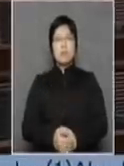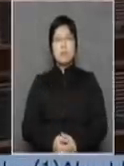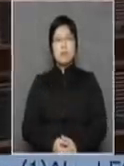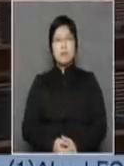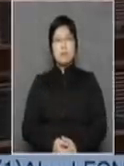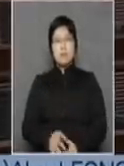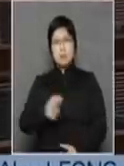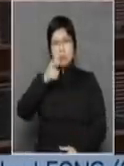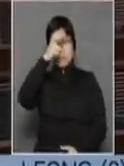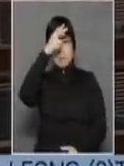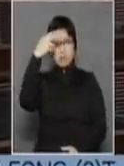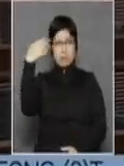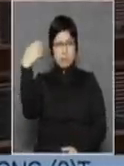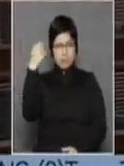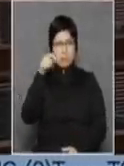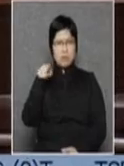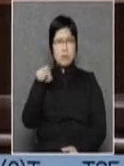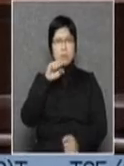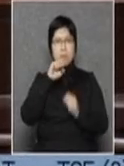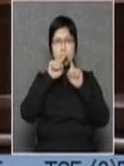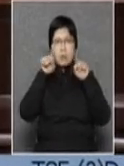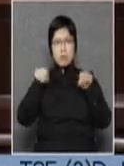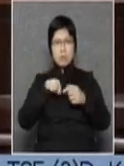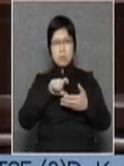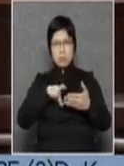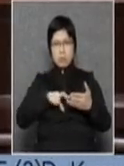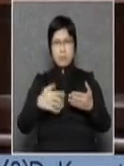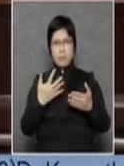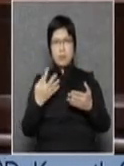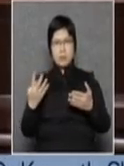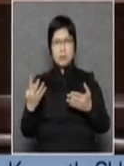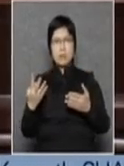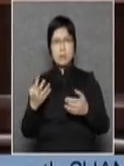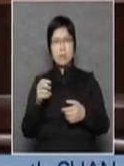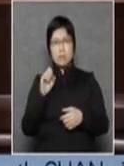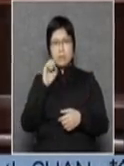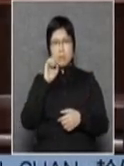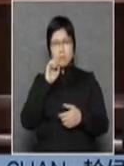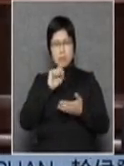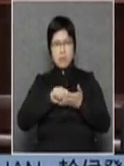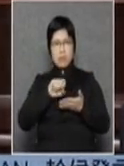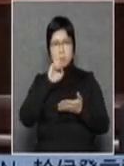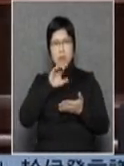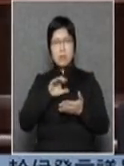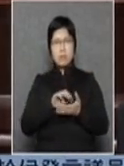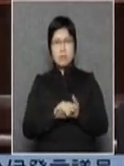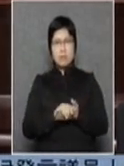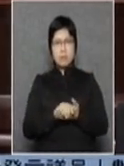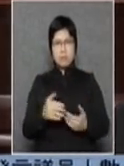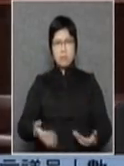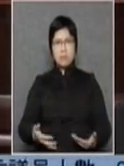特首呢就在他施政報告第54段呢就講到，其實現